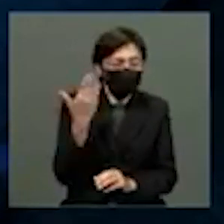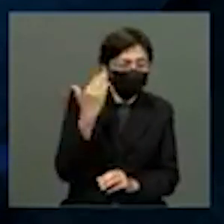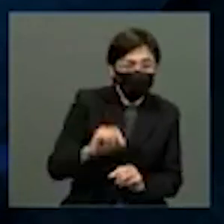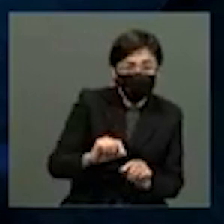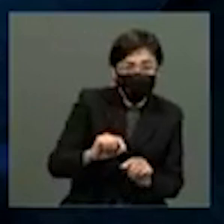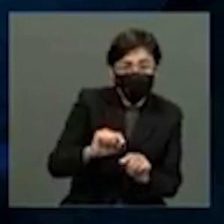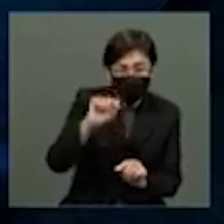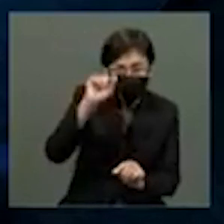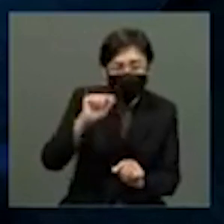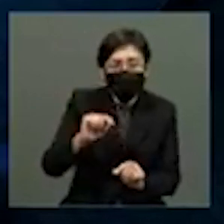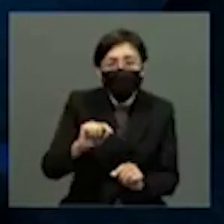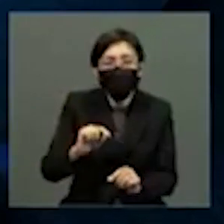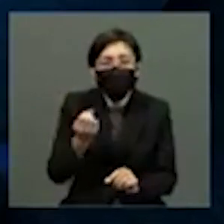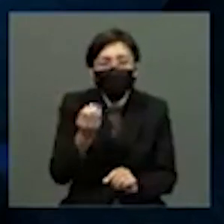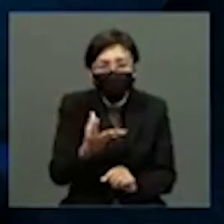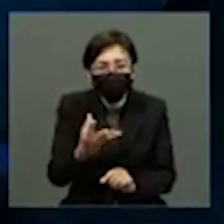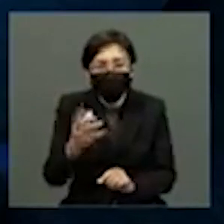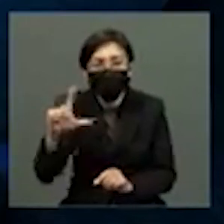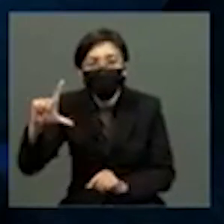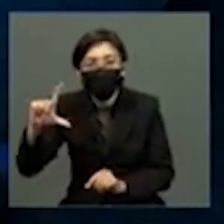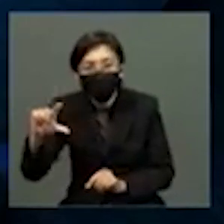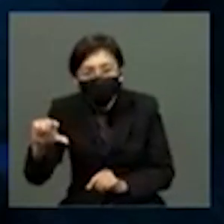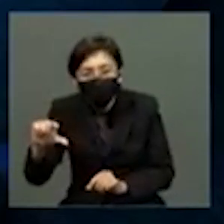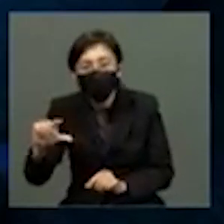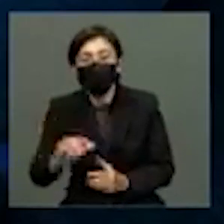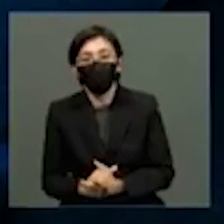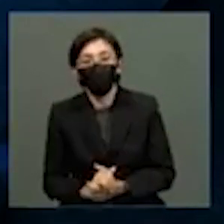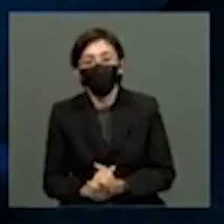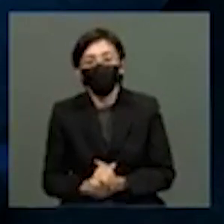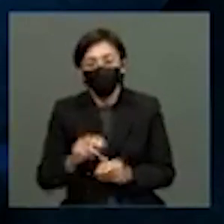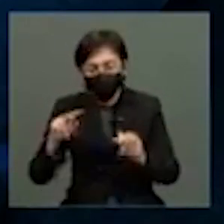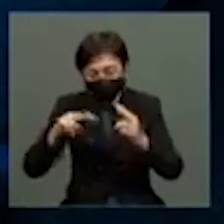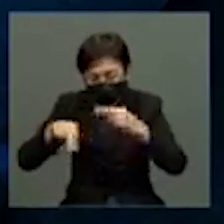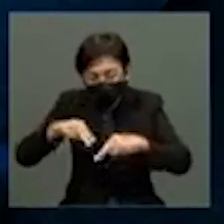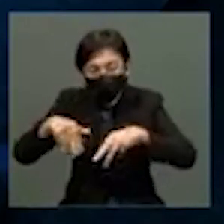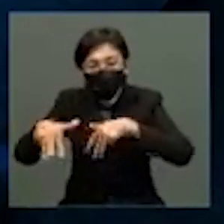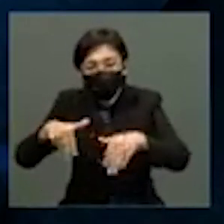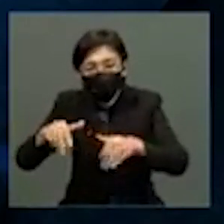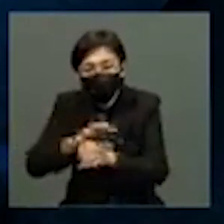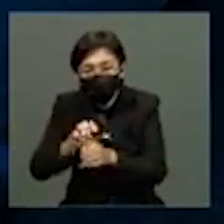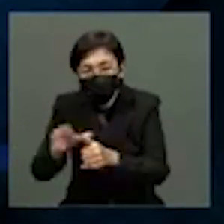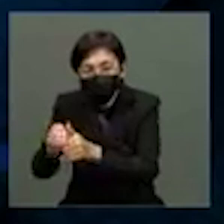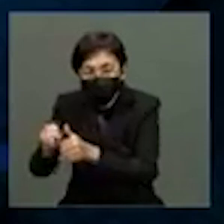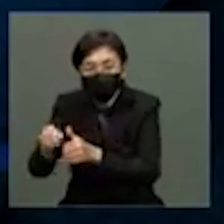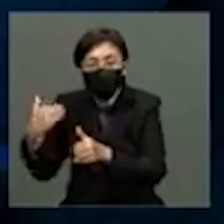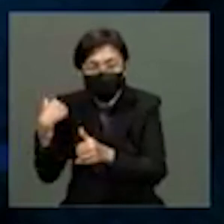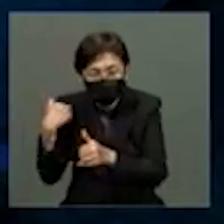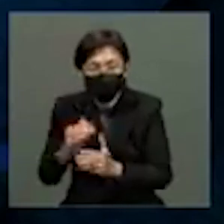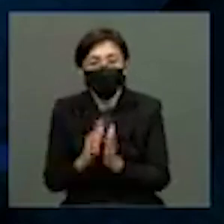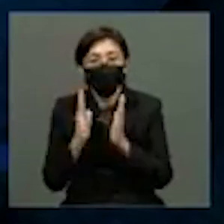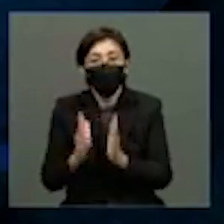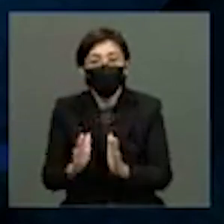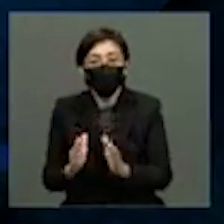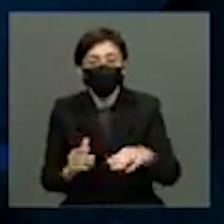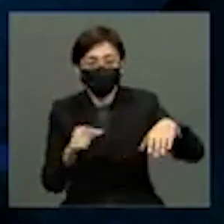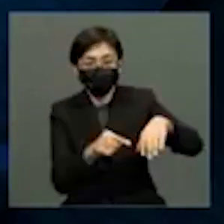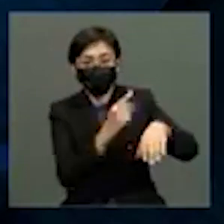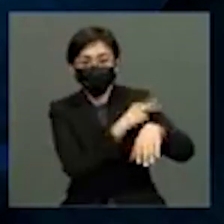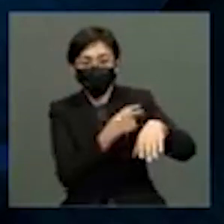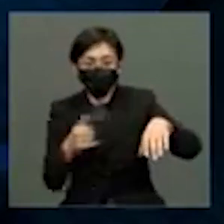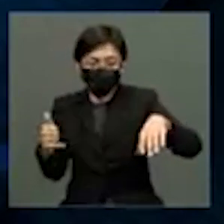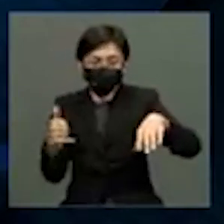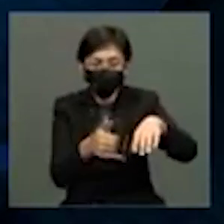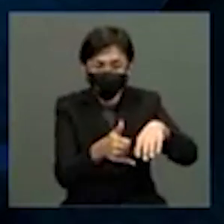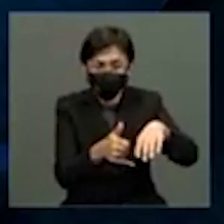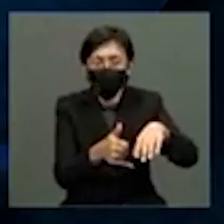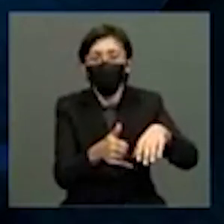ราะการตรวจเชิงรุกก็ยังต้องเกิดขึ้นแต่ขณะเดียวกันในคนที่เดินเข้ามาในโรงพยาบาลนะครับก็ยังไม่ได้ค่อย